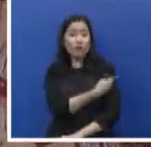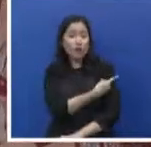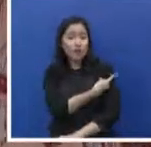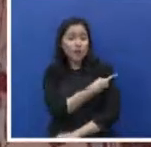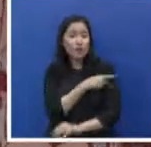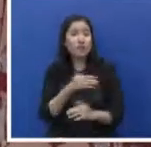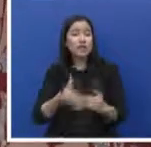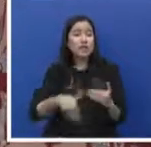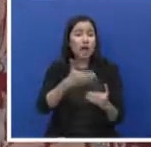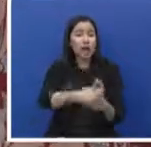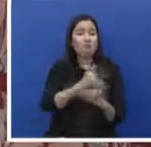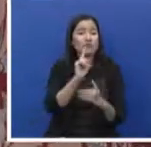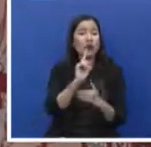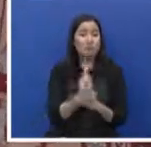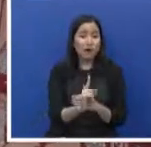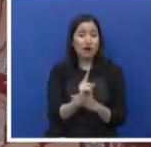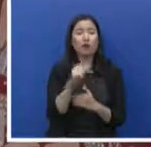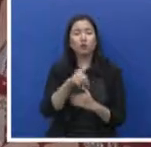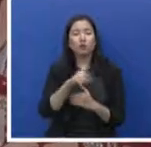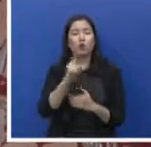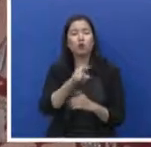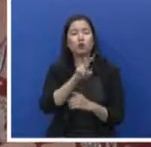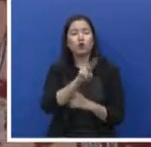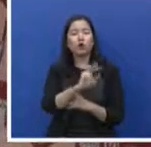tahap pertama, ini sudah mencapai